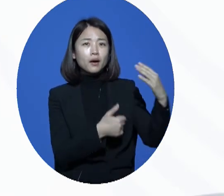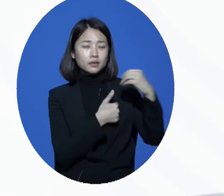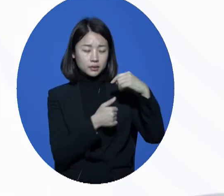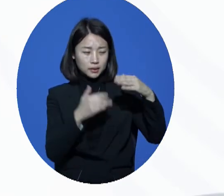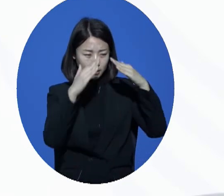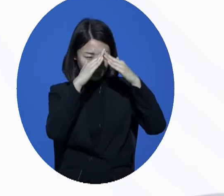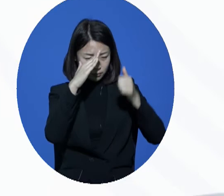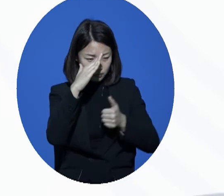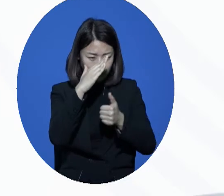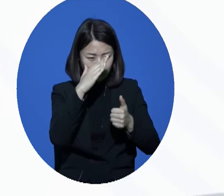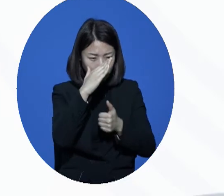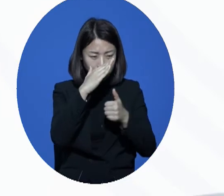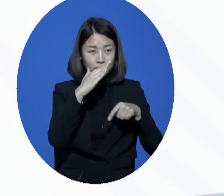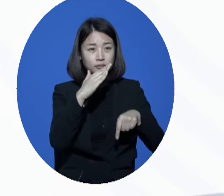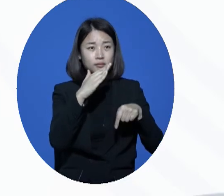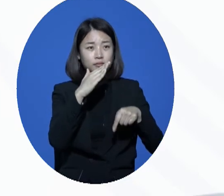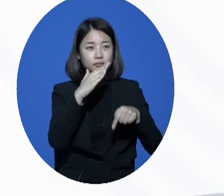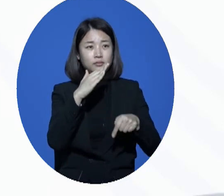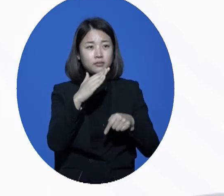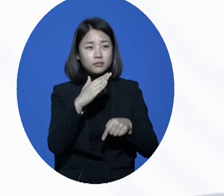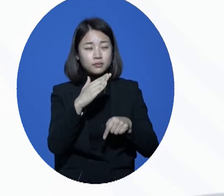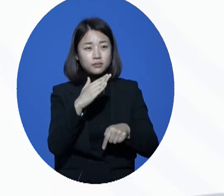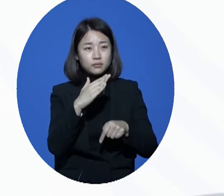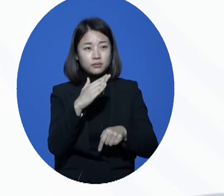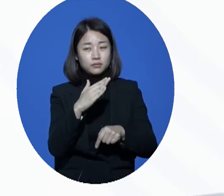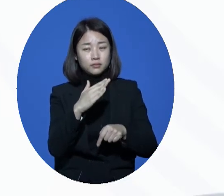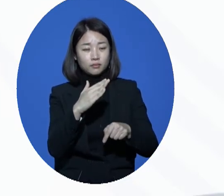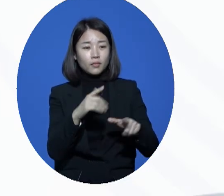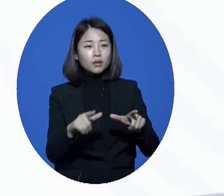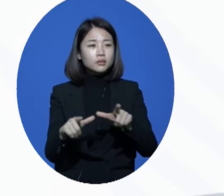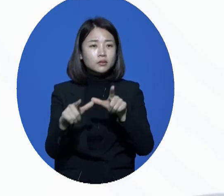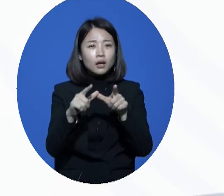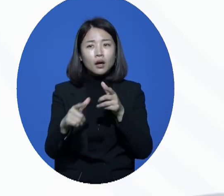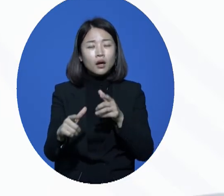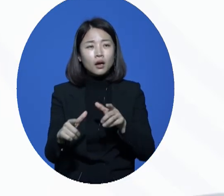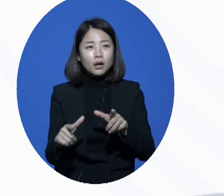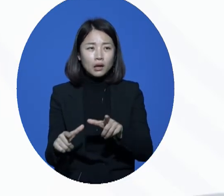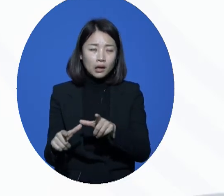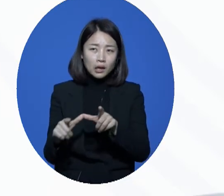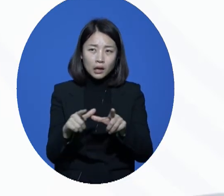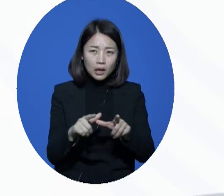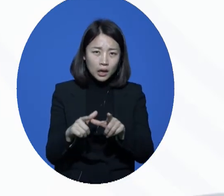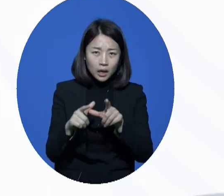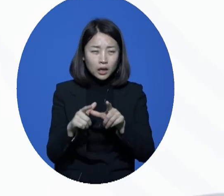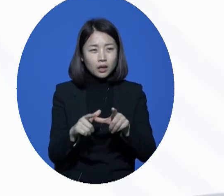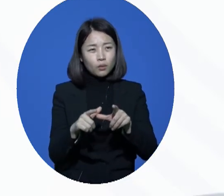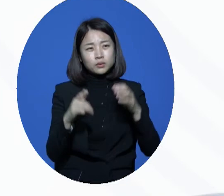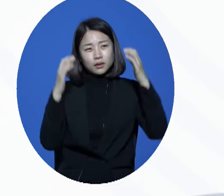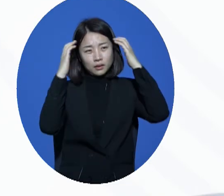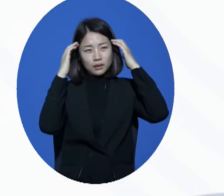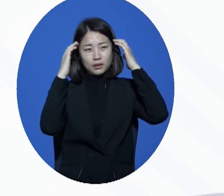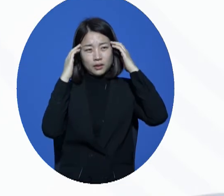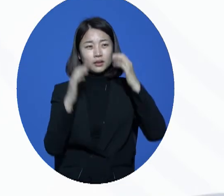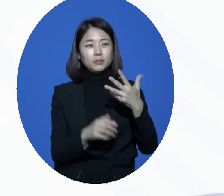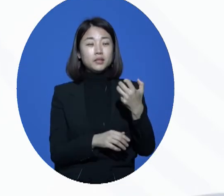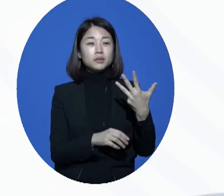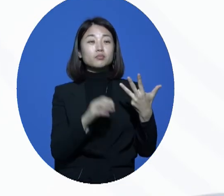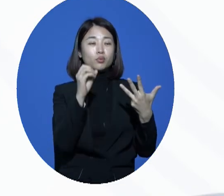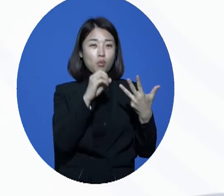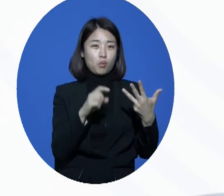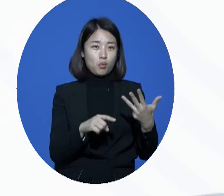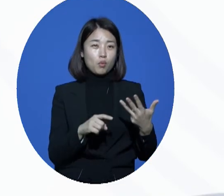시간을 집안에서 지내게 되면서 기존 생활의 루틴이 깨지고 생활 패턴에 부정적인 변화가 나타난 것을 확인할 수